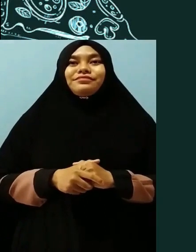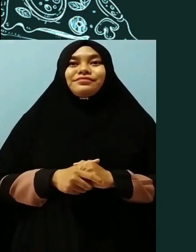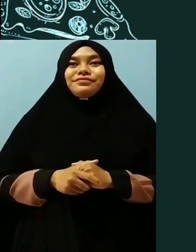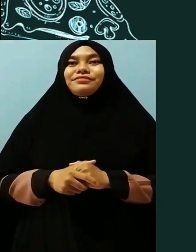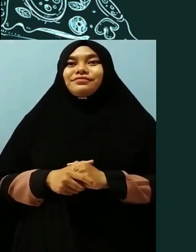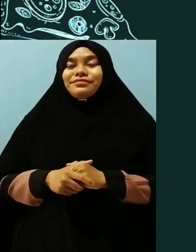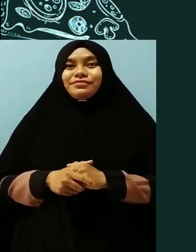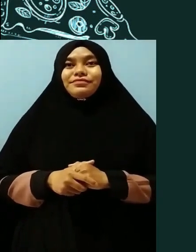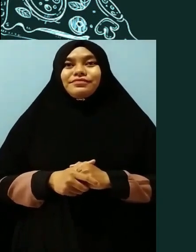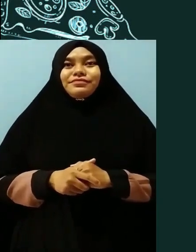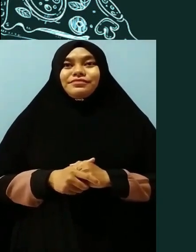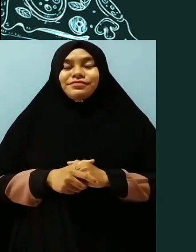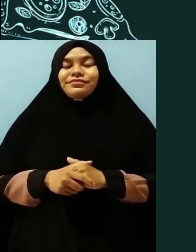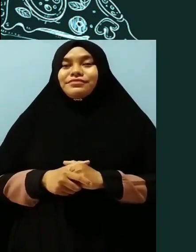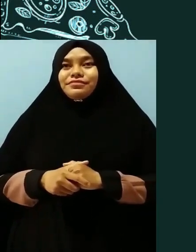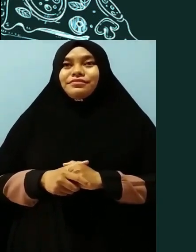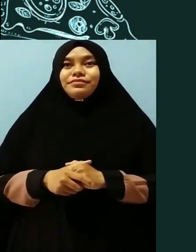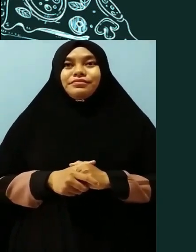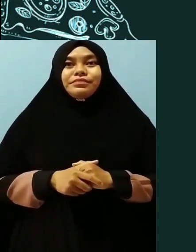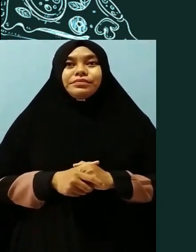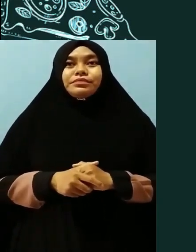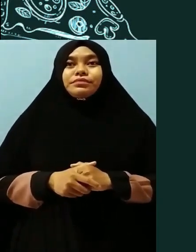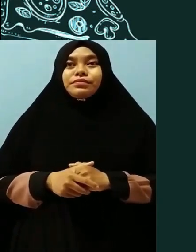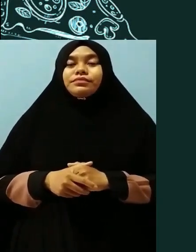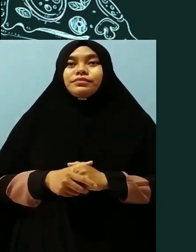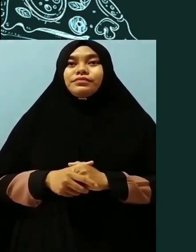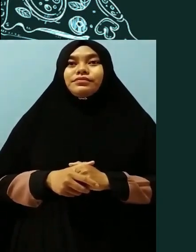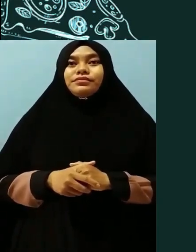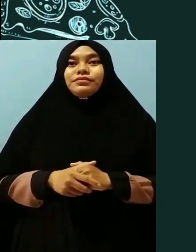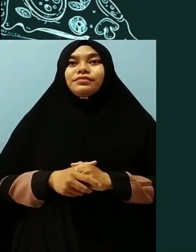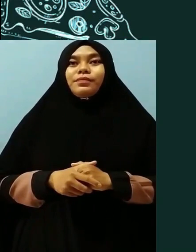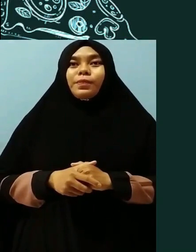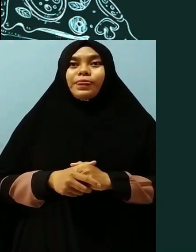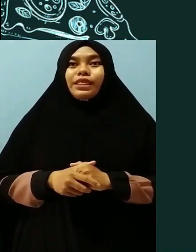Dari anjuran Nabi. Wassalamualaikum warahmatullahi wabarakatuh.